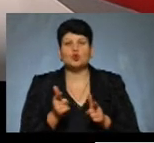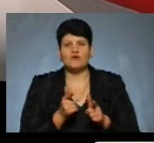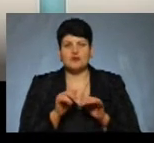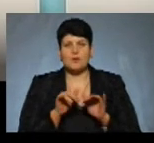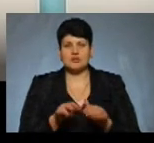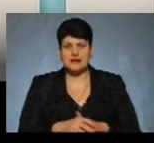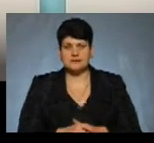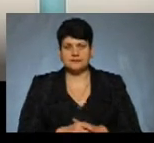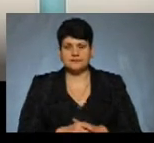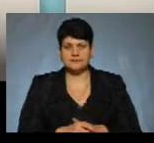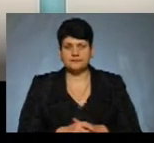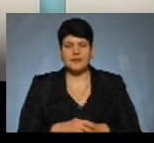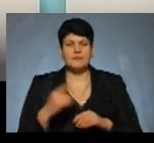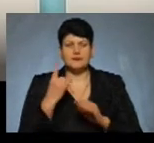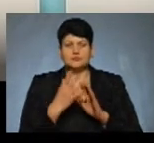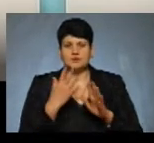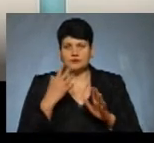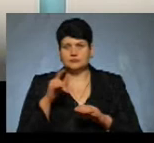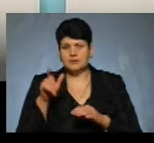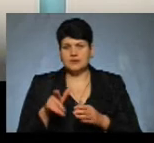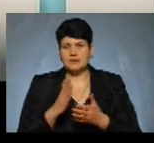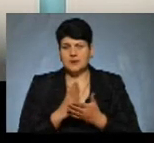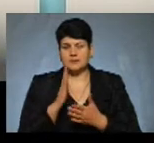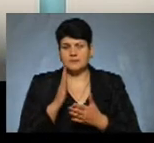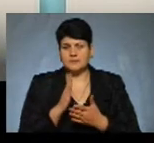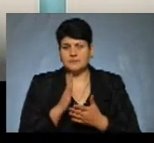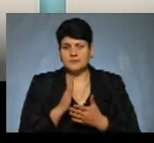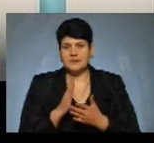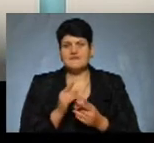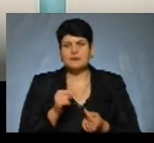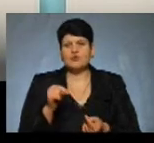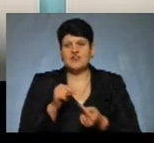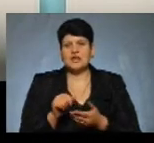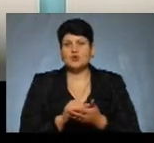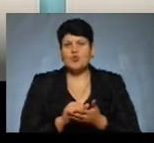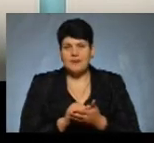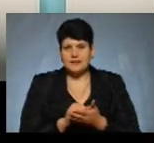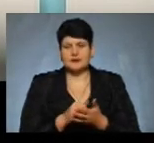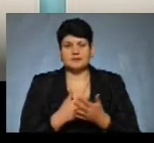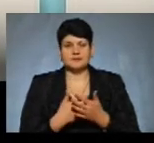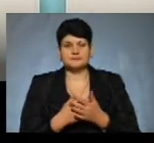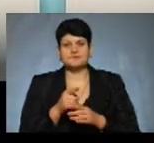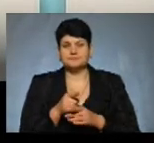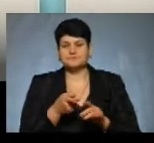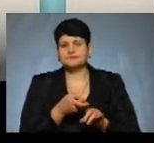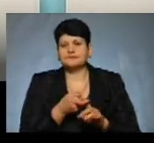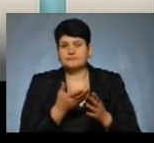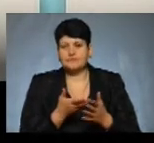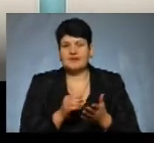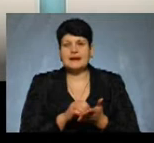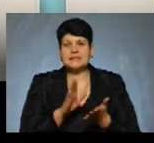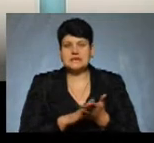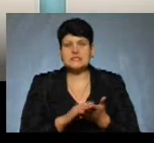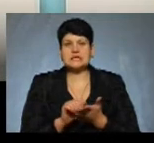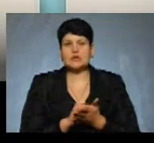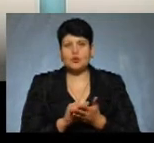процес? Насамперед, громадянин має мати у себе відповідні документи. до них належить це такий як реєстраційний